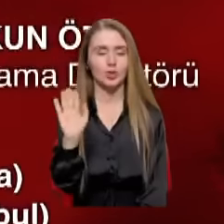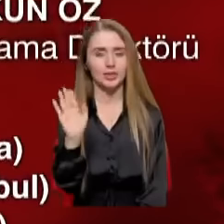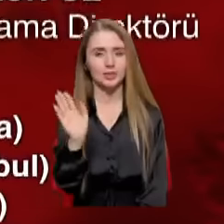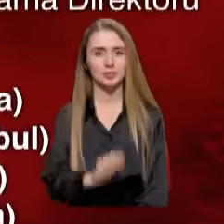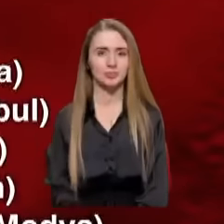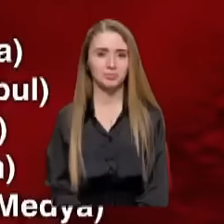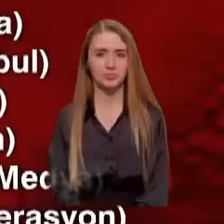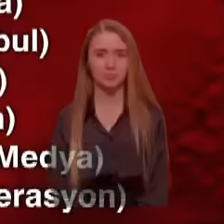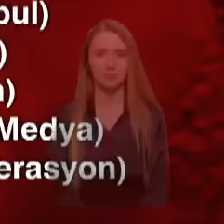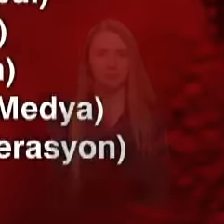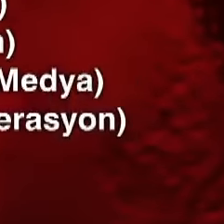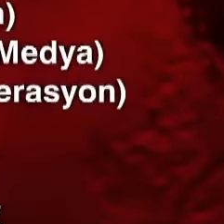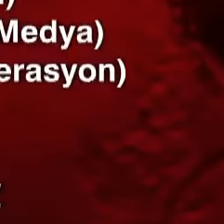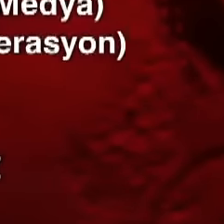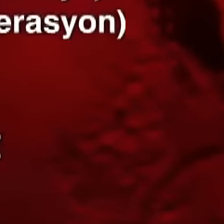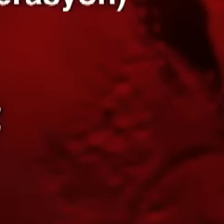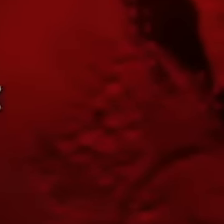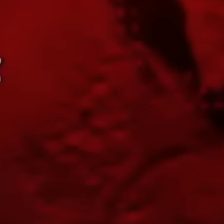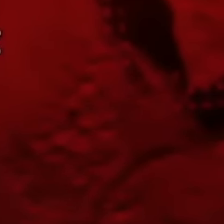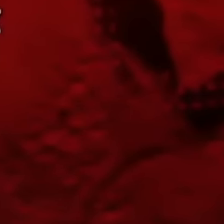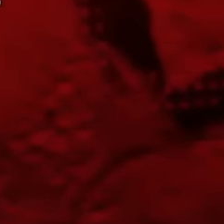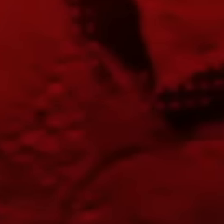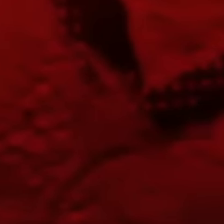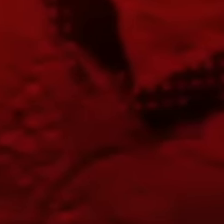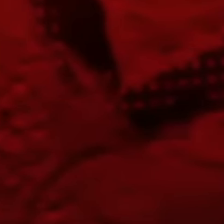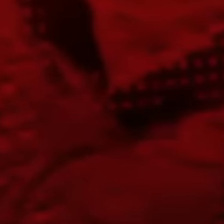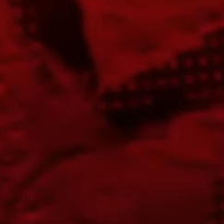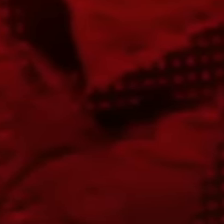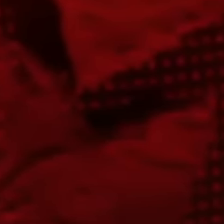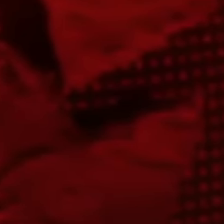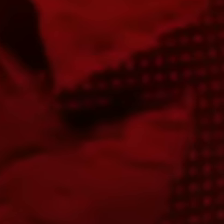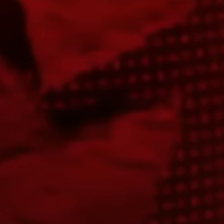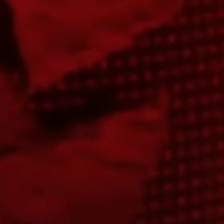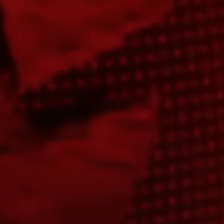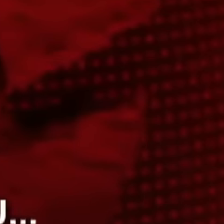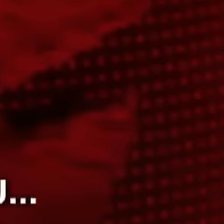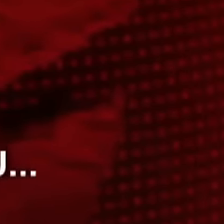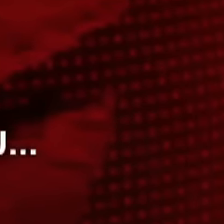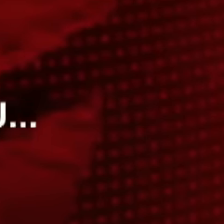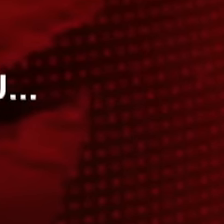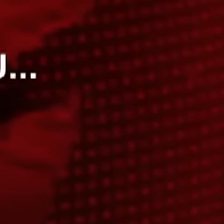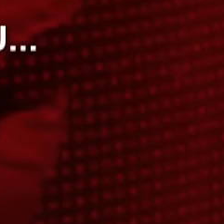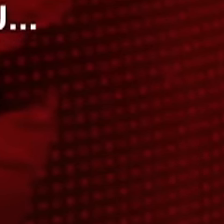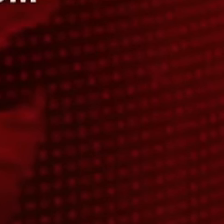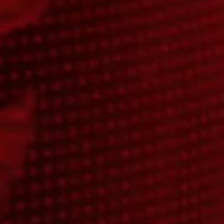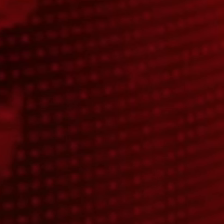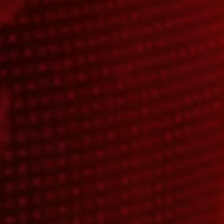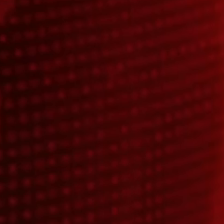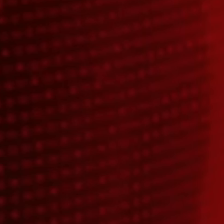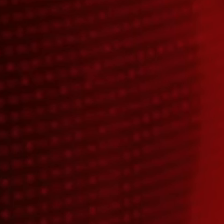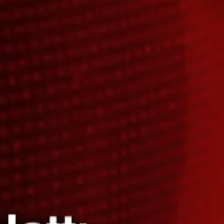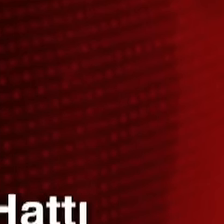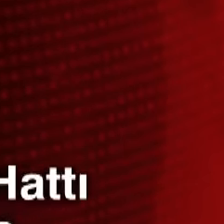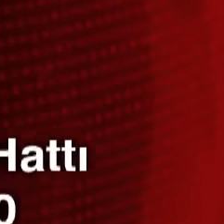Hoşçakalın. Her köşesi cennetin, ezilir yerler